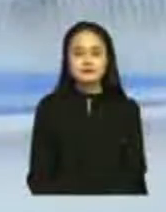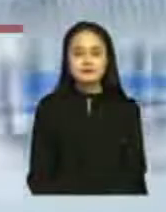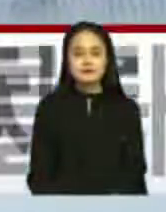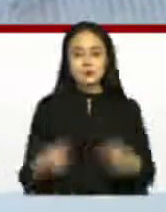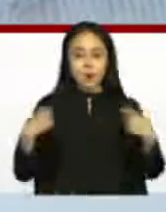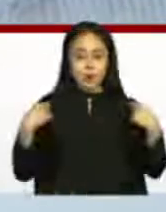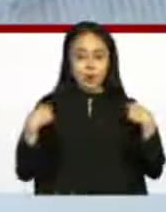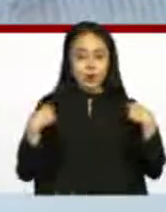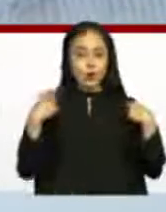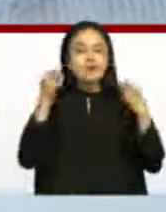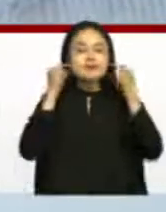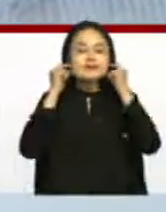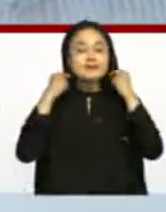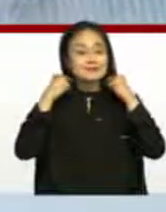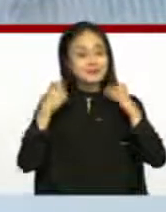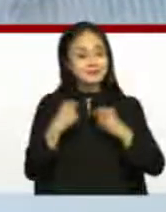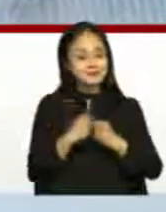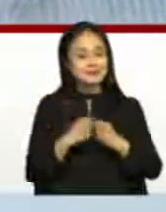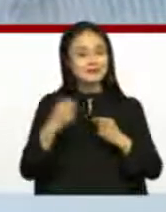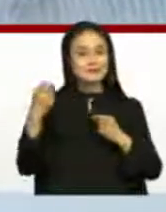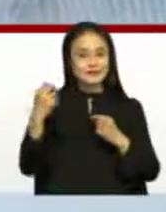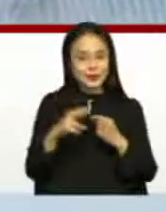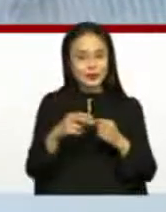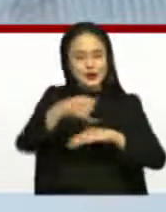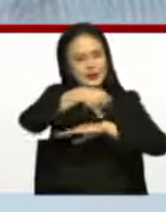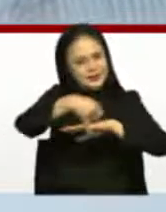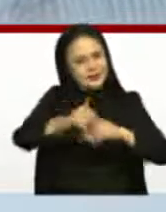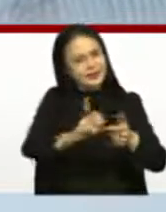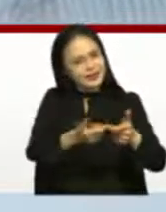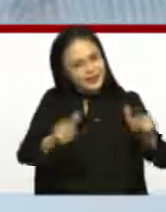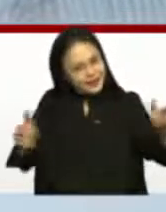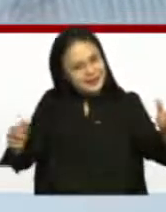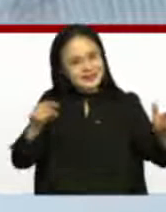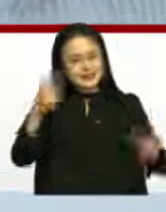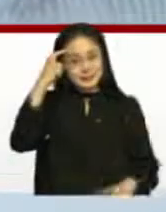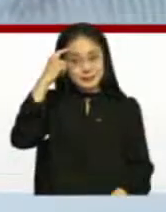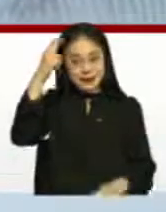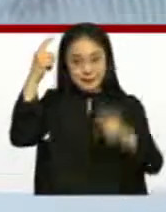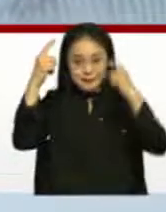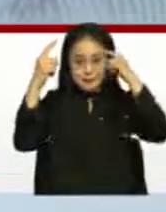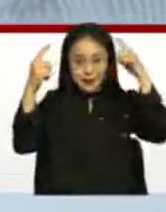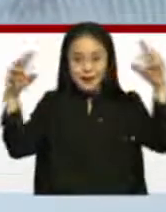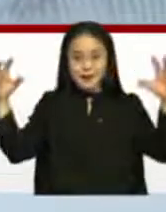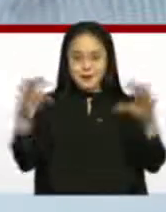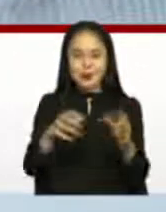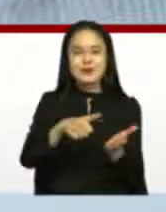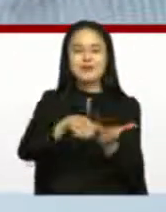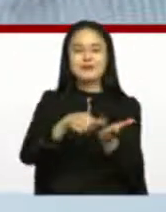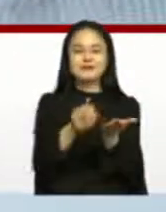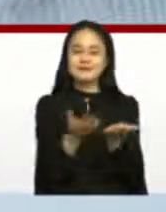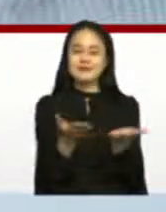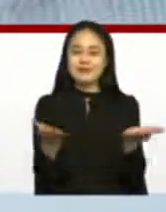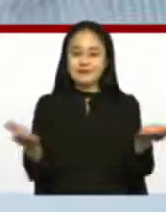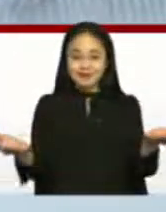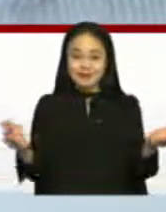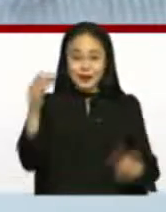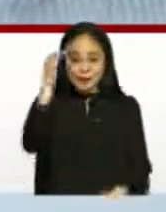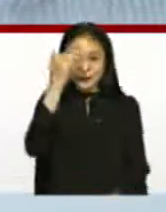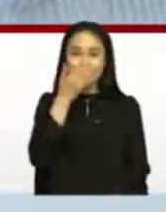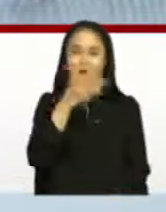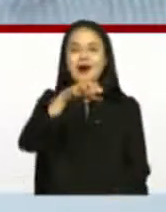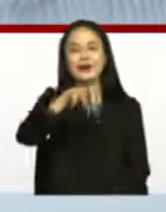패션과 주얼리, 인테리어와 퀴즈 등의 분야에서 독창적인 개성을 담은 수제 아이템들을 만나볼 수 있는 기회가